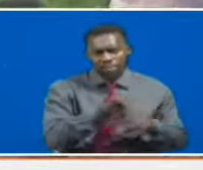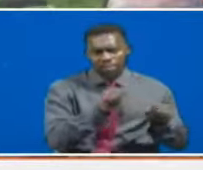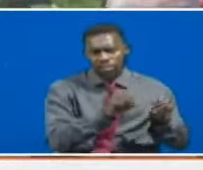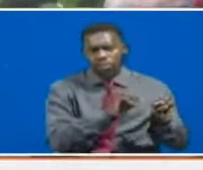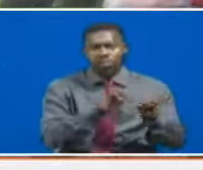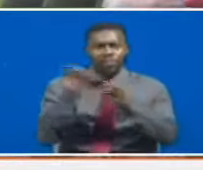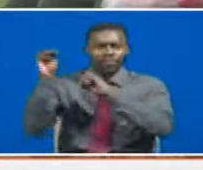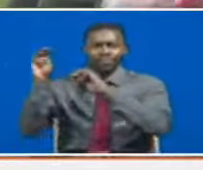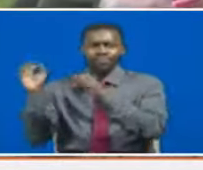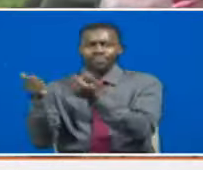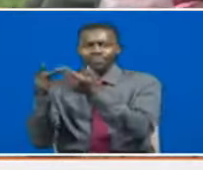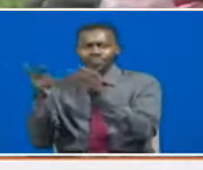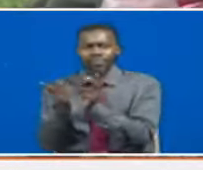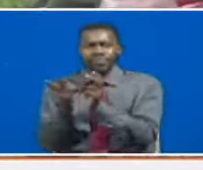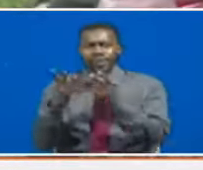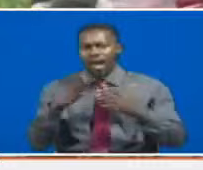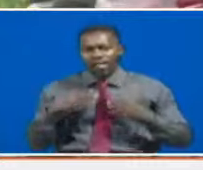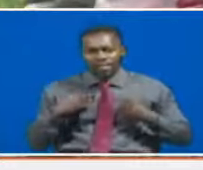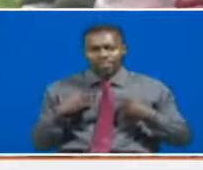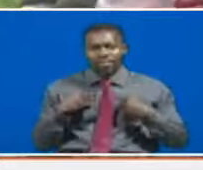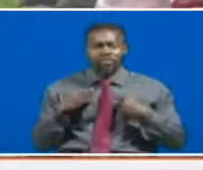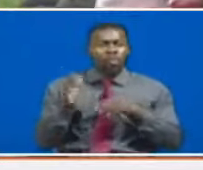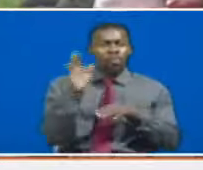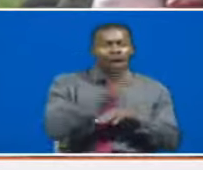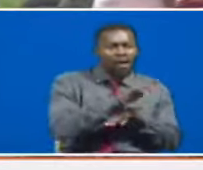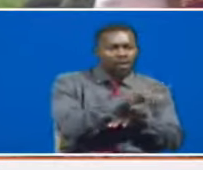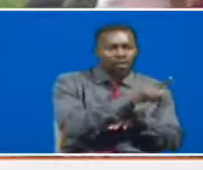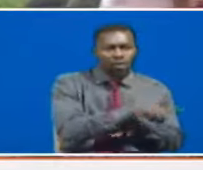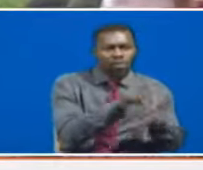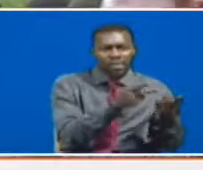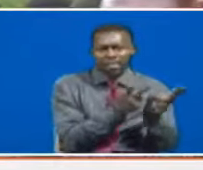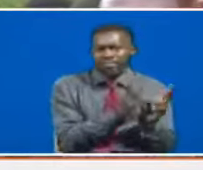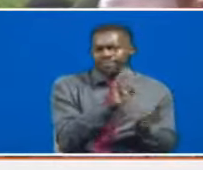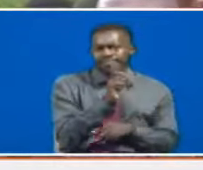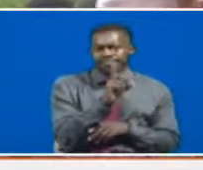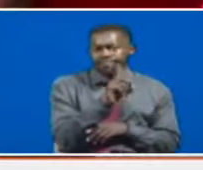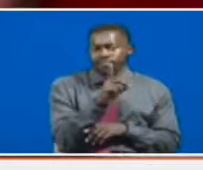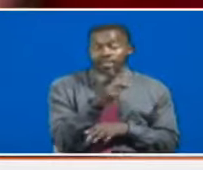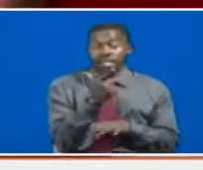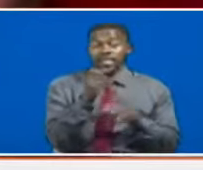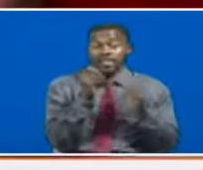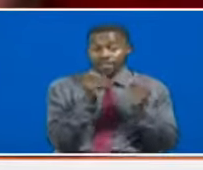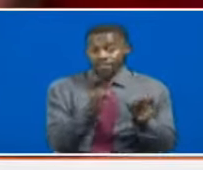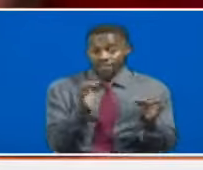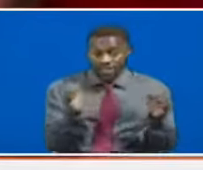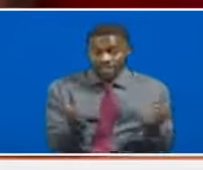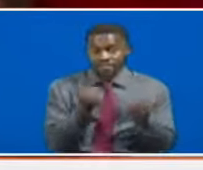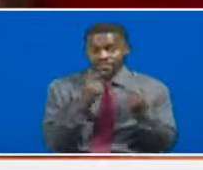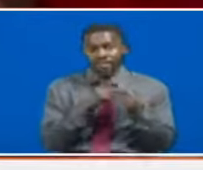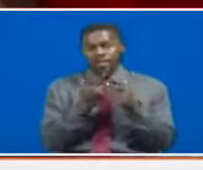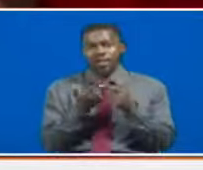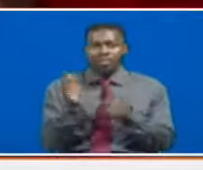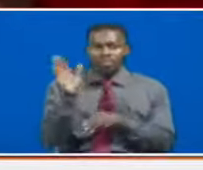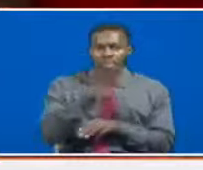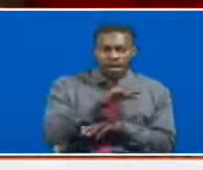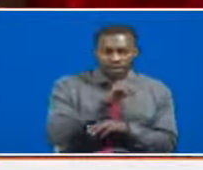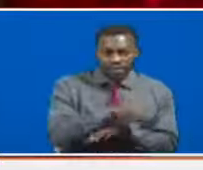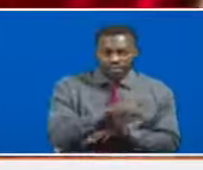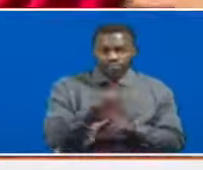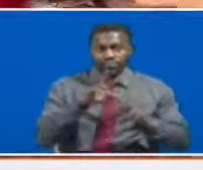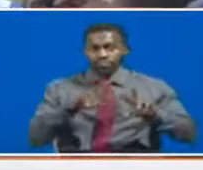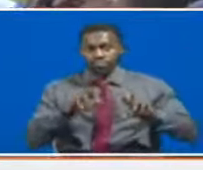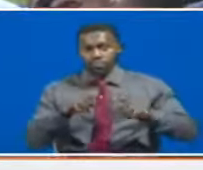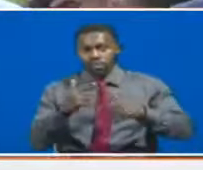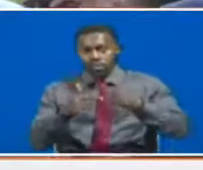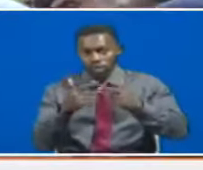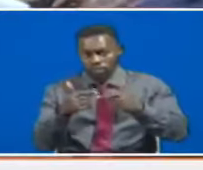Usikubali kurudi kwa hayo manyumba mpaka hali ya usalama itangazwe badala ya uchunguzi. Tuchunguze huko, kuna dem